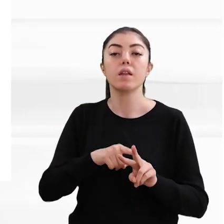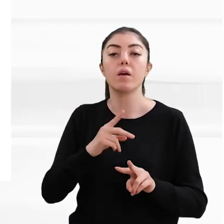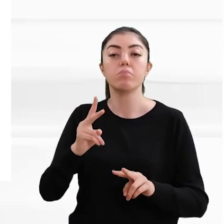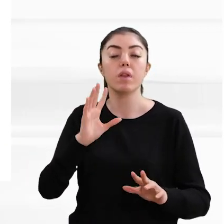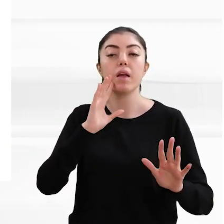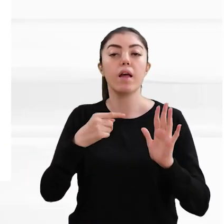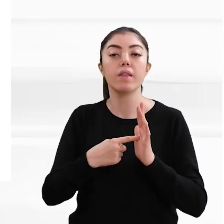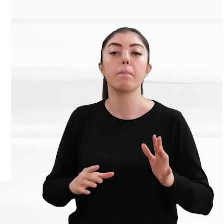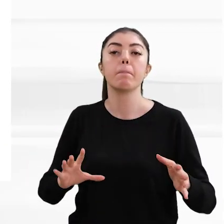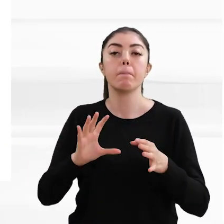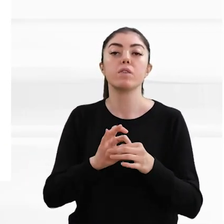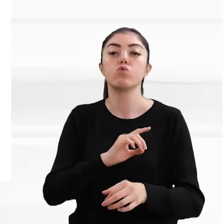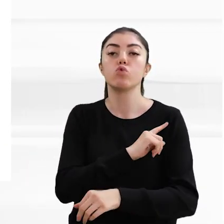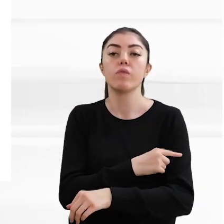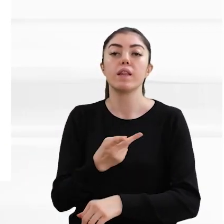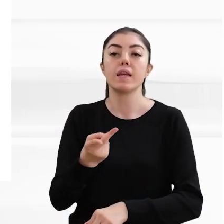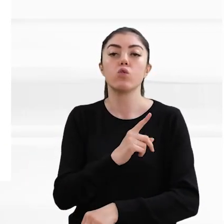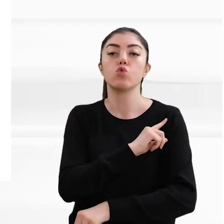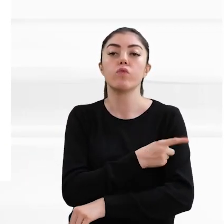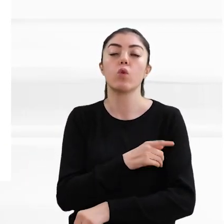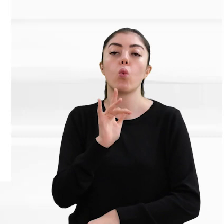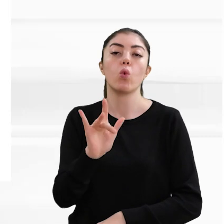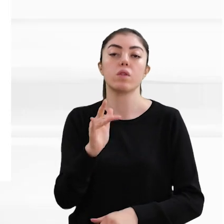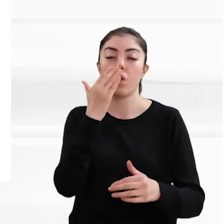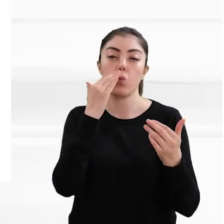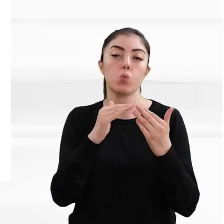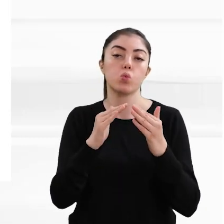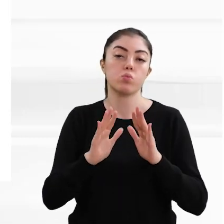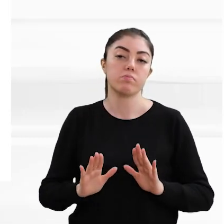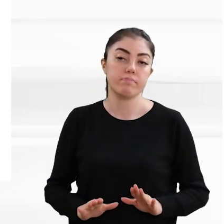Y'yi etkeden bileşke kuvvet bu iki kuvvetin ortasında olur.